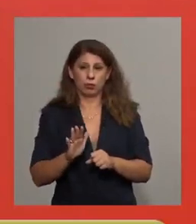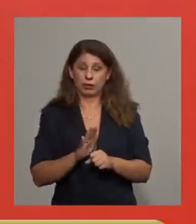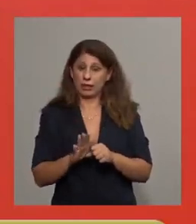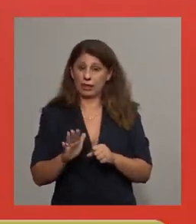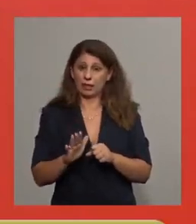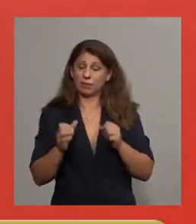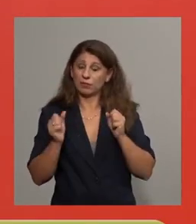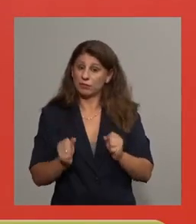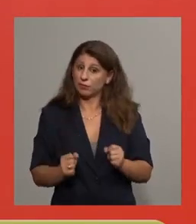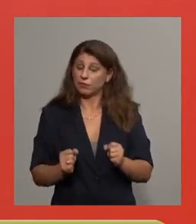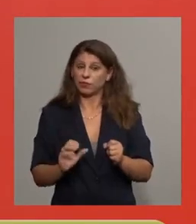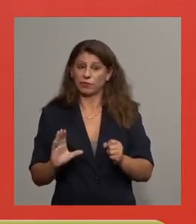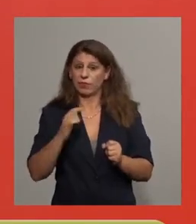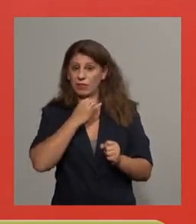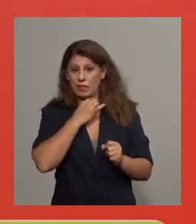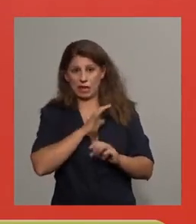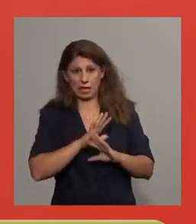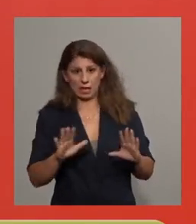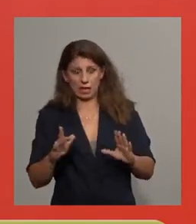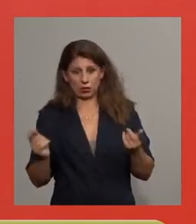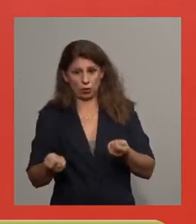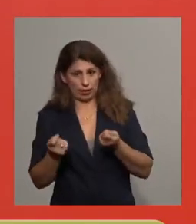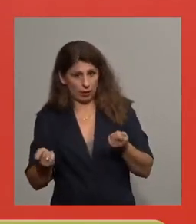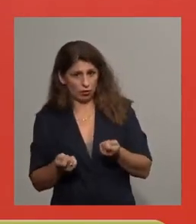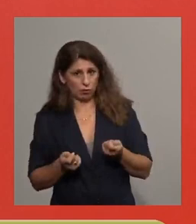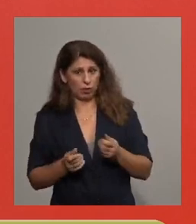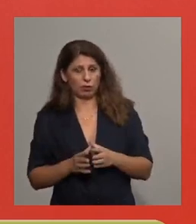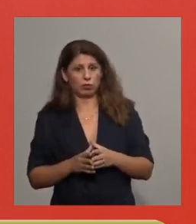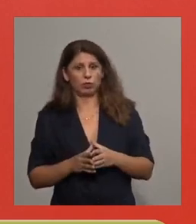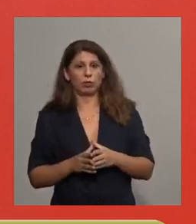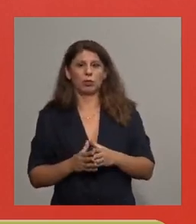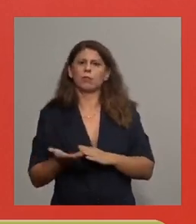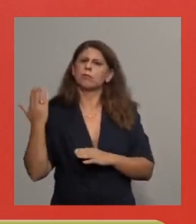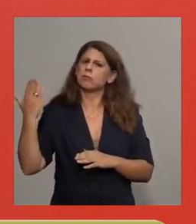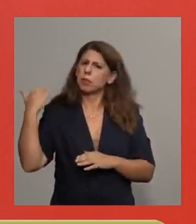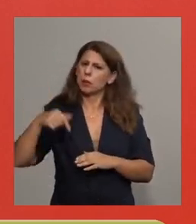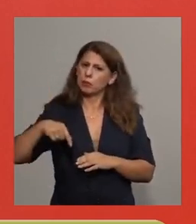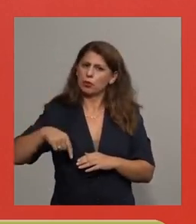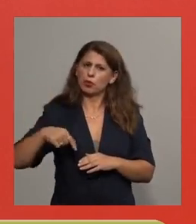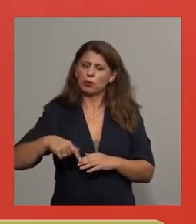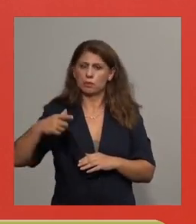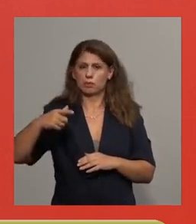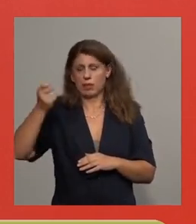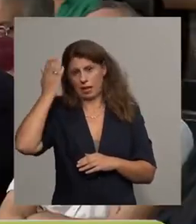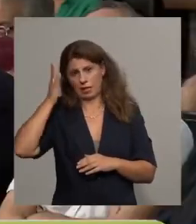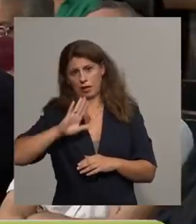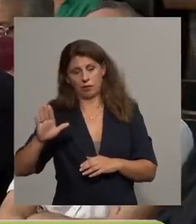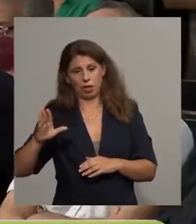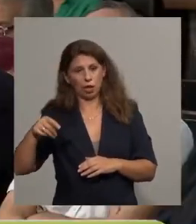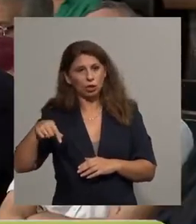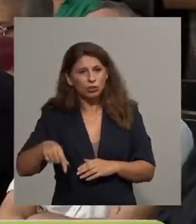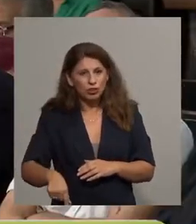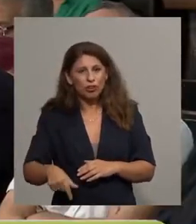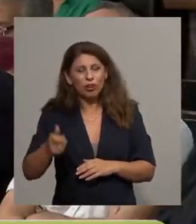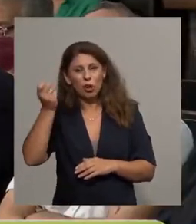καλύψει στοιχειώδεις ανάγκες των εργαζομένων και πολύ πριν από το σημερινό κύμα ακρίβειας. Τώρα